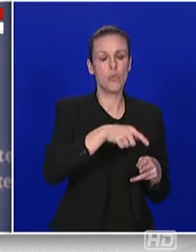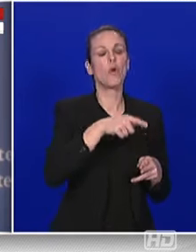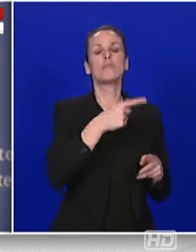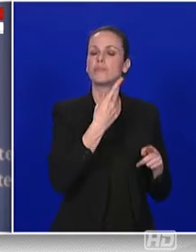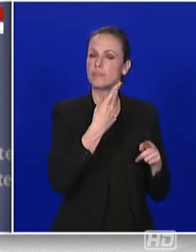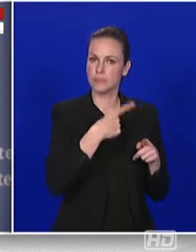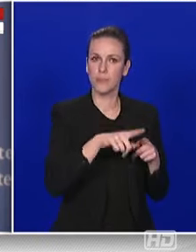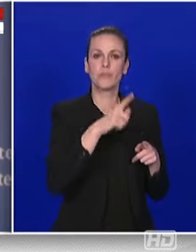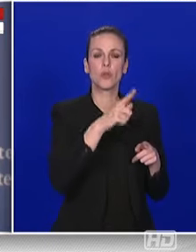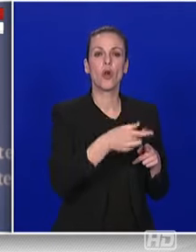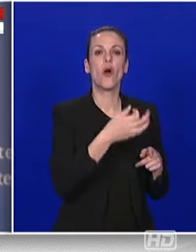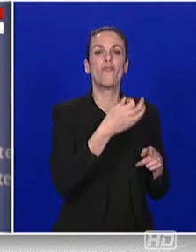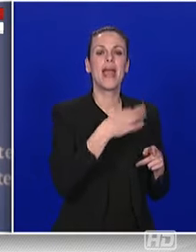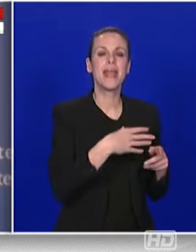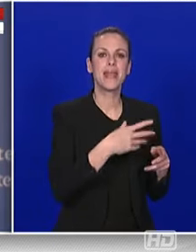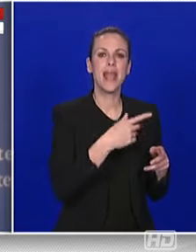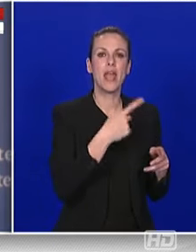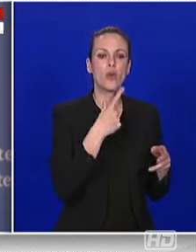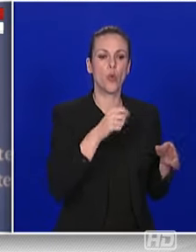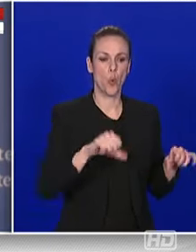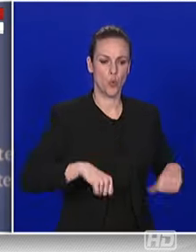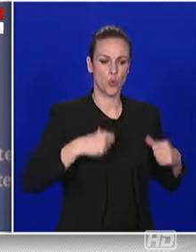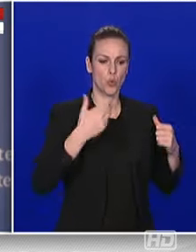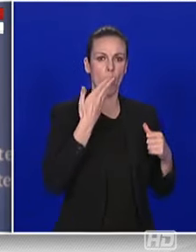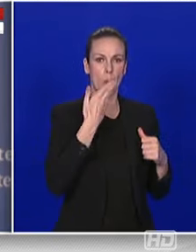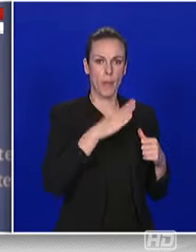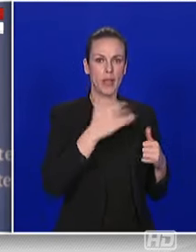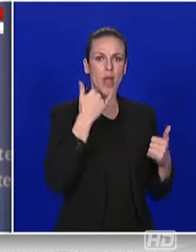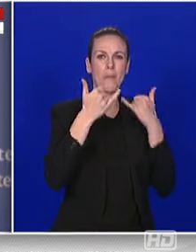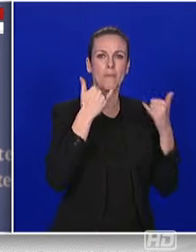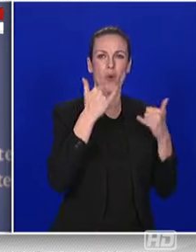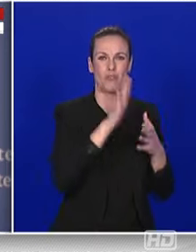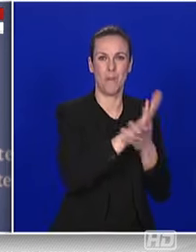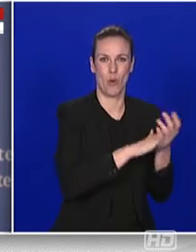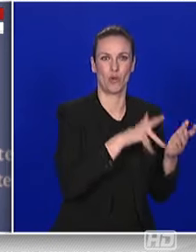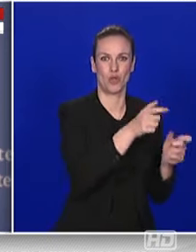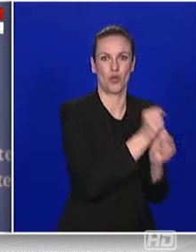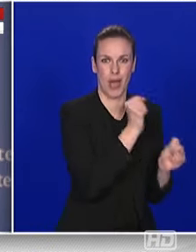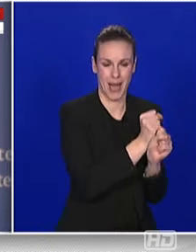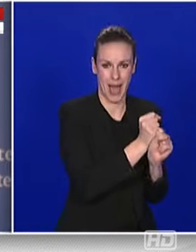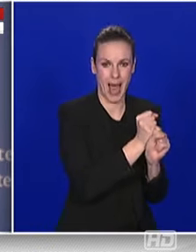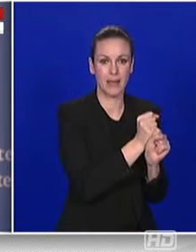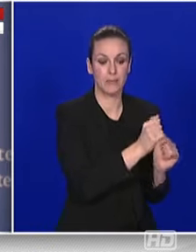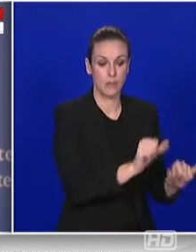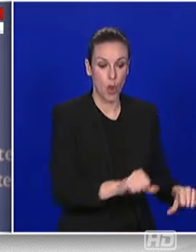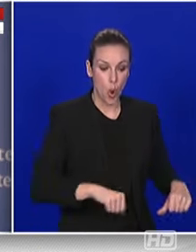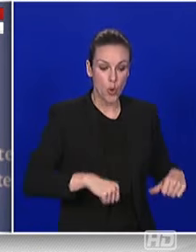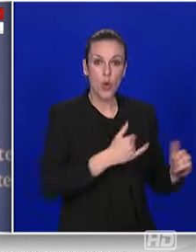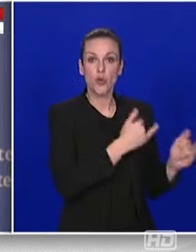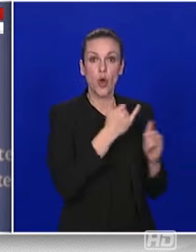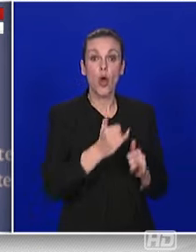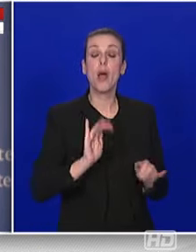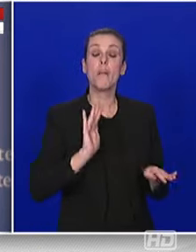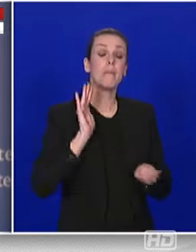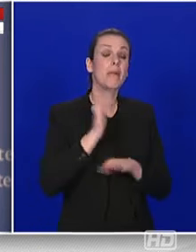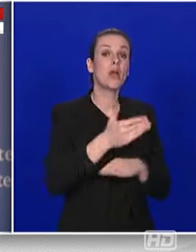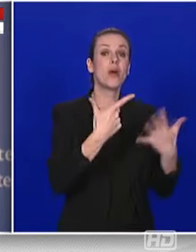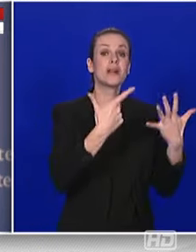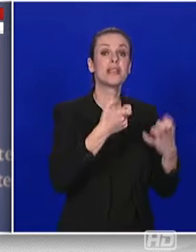u petak u 8 sati ujutro pozivni centar krenuo sa radom. Do jutros je bilo preko 720